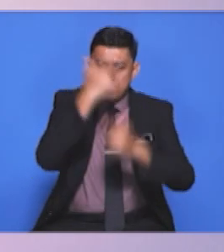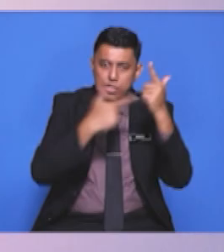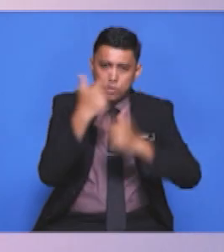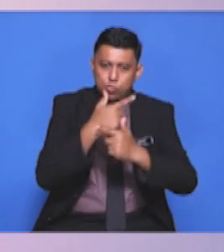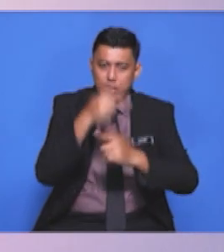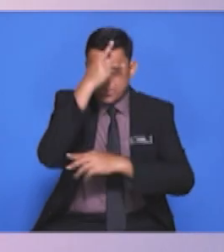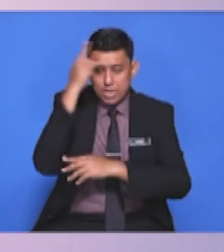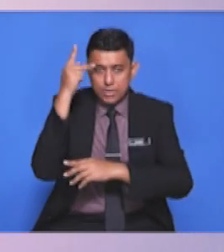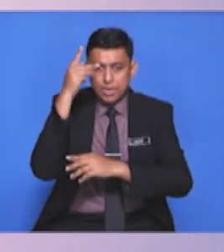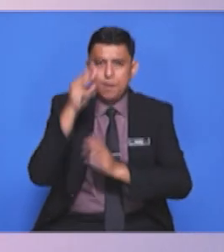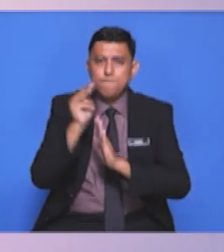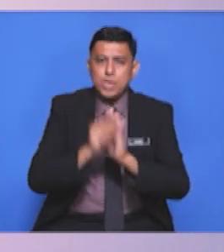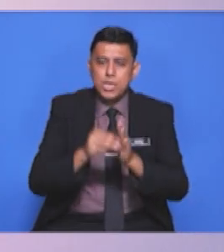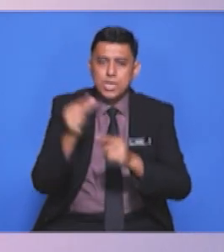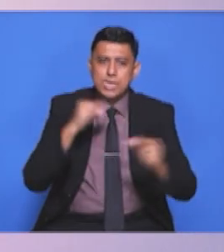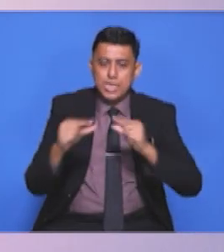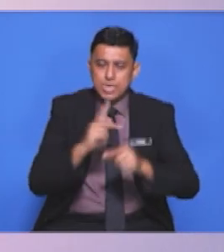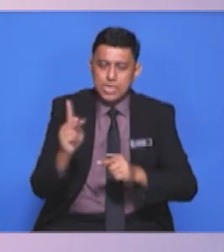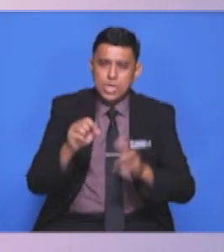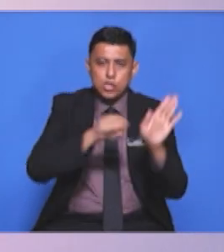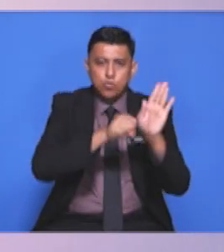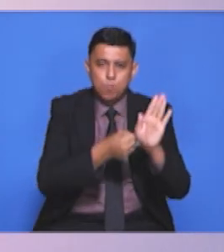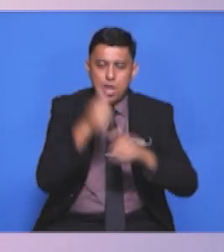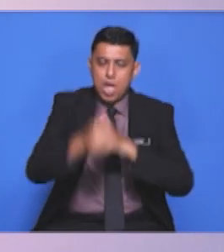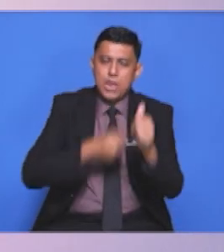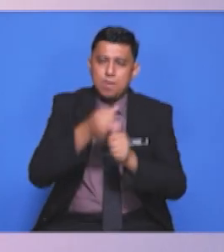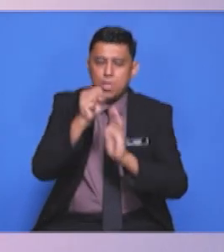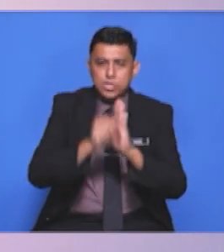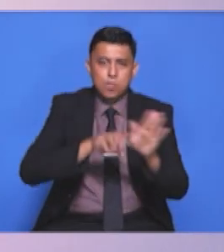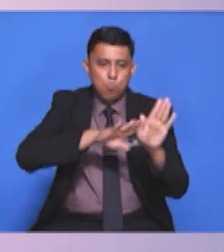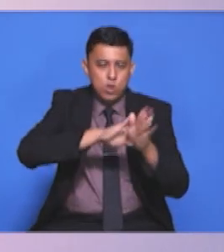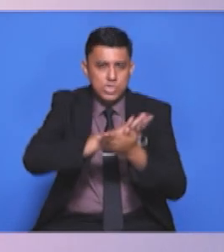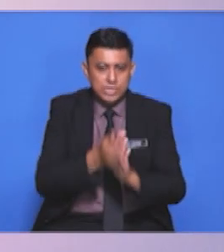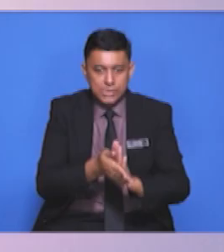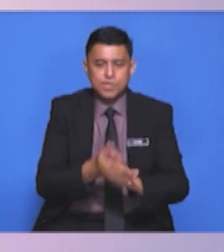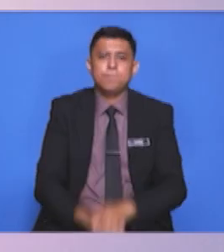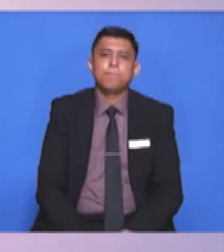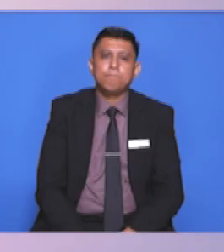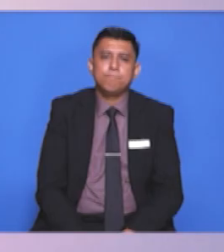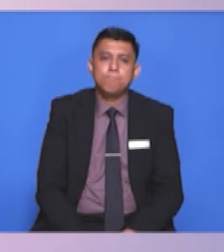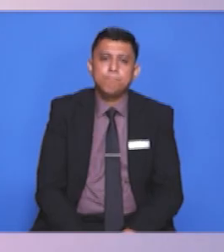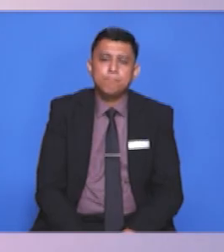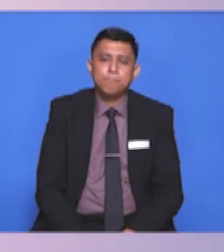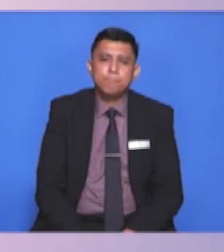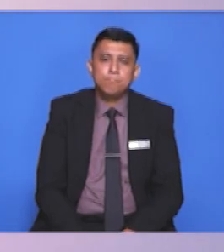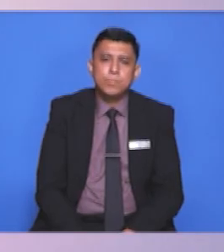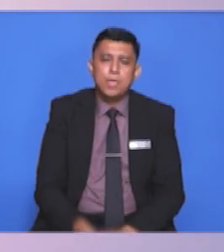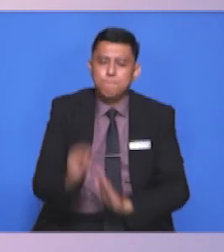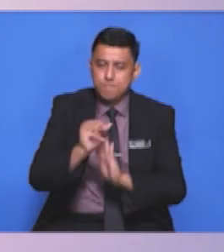menggayakan sumber alam semulajadi nya perkataan yang salah menggantikan